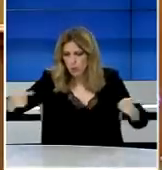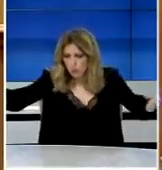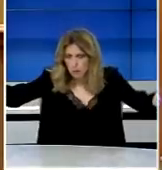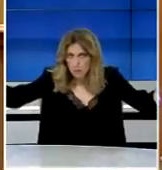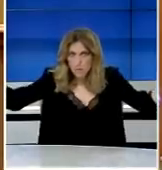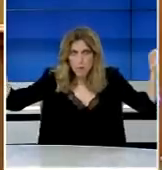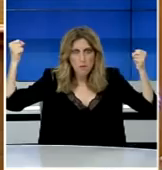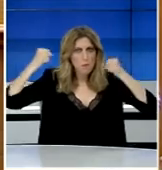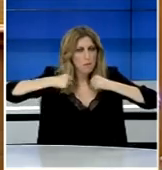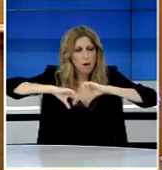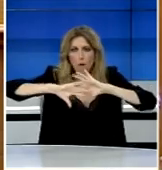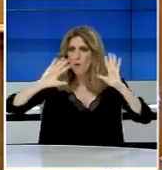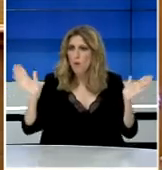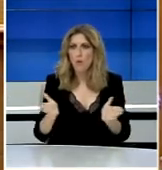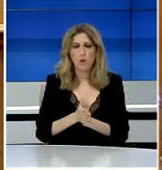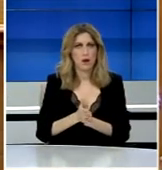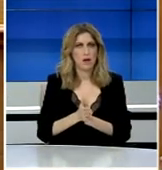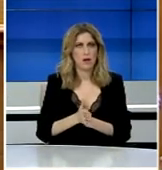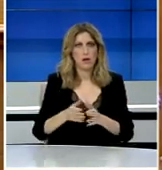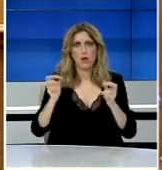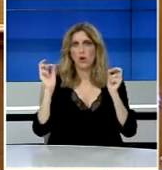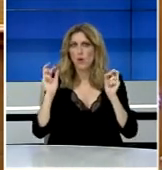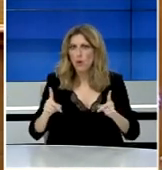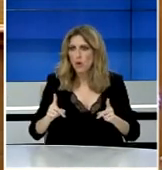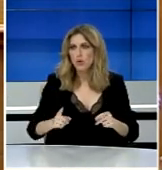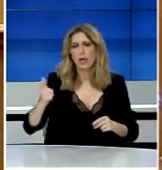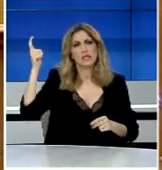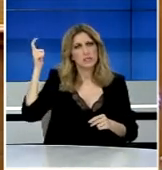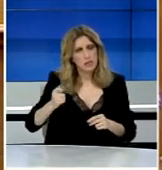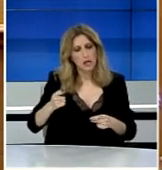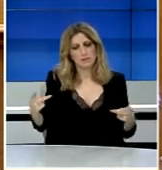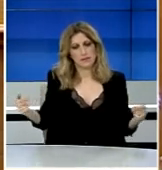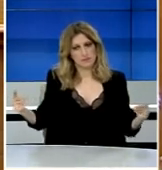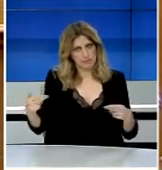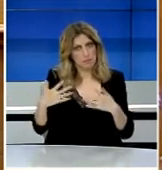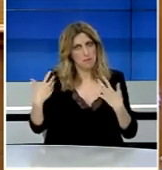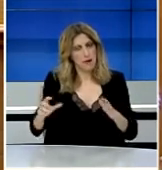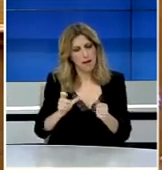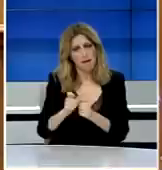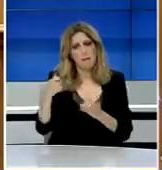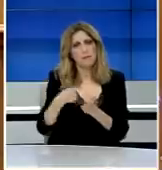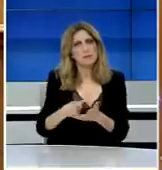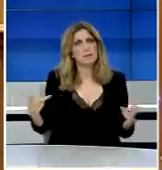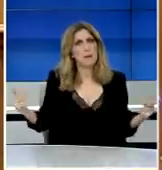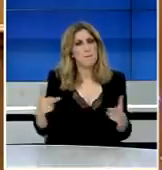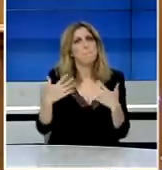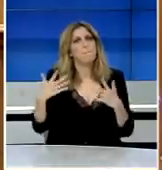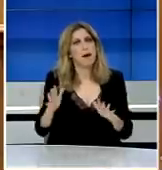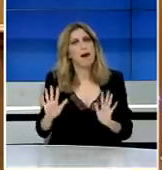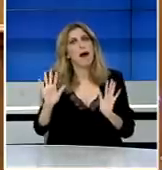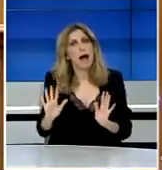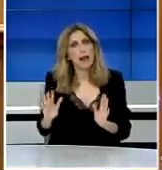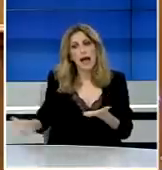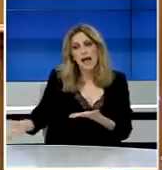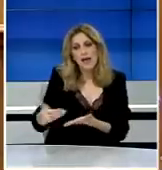παντού. Εντάξει, είδαν την κρίση γιατί μειώθηκαν συντάξεις, μισθοί, αλλά είχαν συμπληρωματικά εισοδήματα.